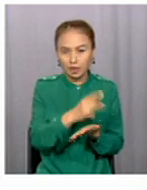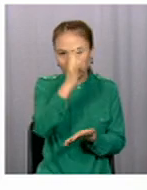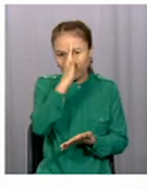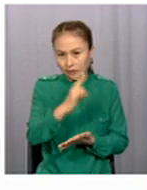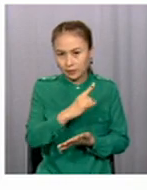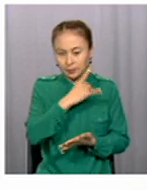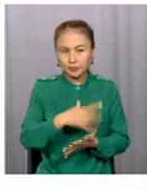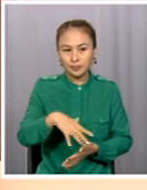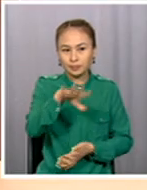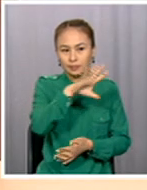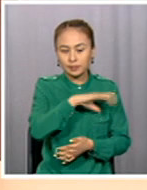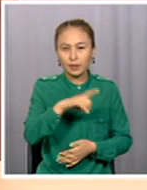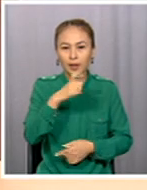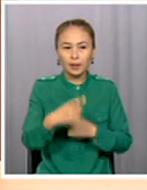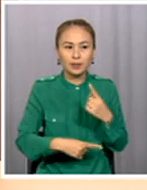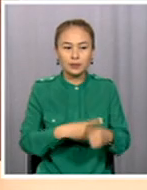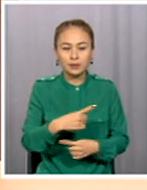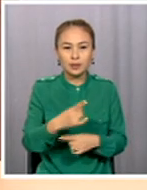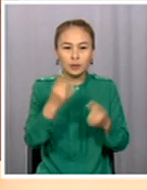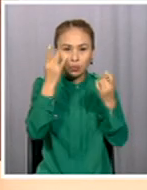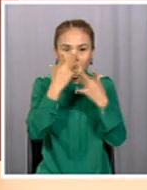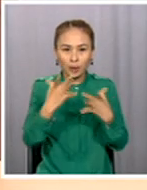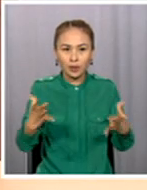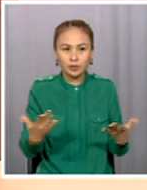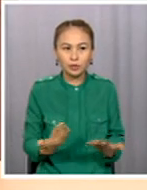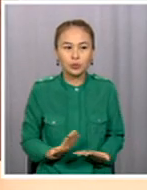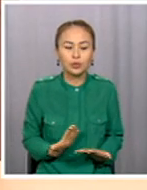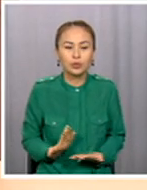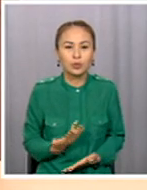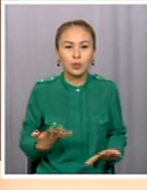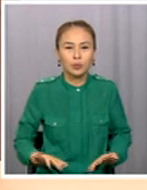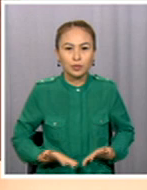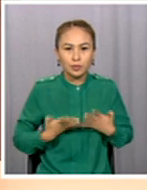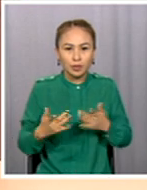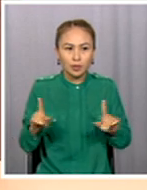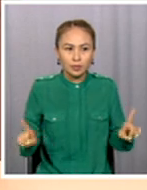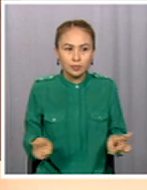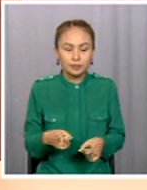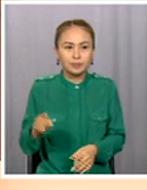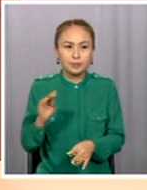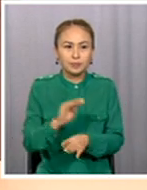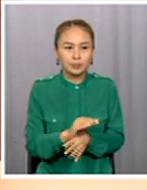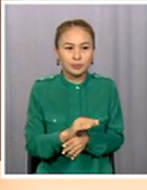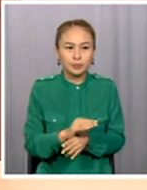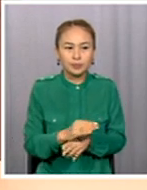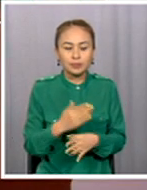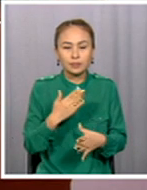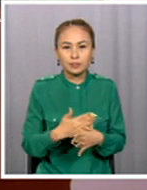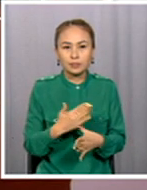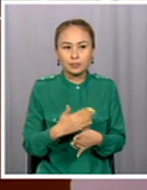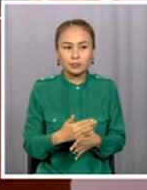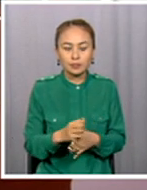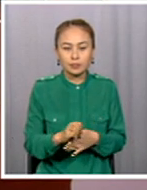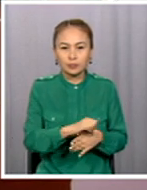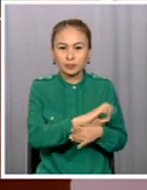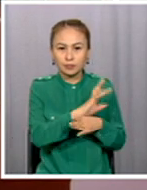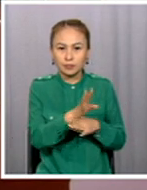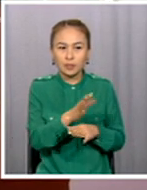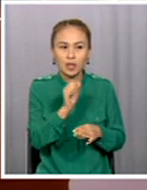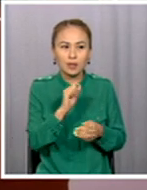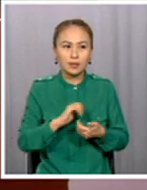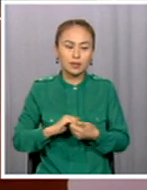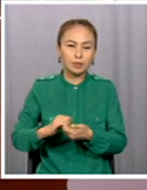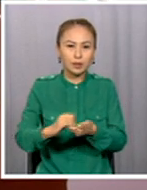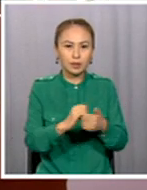Қазақстандағы барлық этностың рухани тұрғыда қайта жаңғыруы мен дамуын қамтамасыз ету. Ассамблея